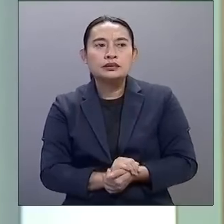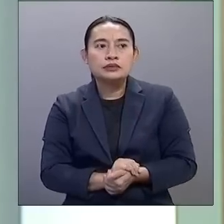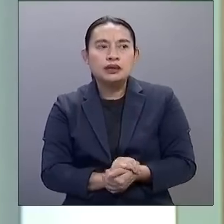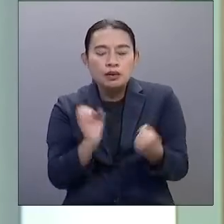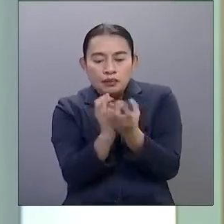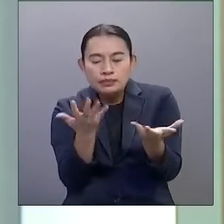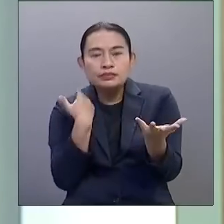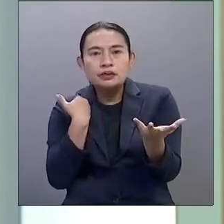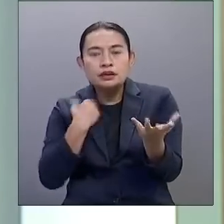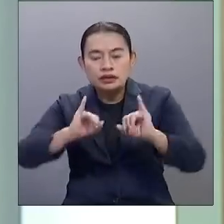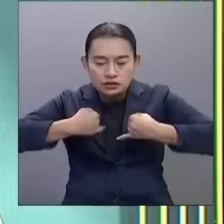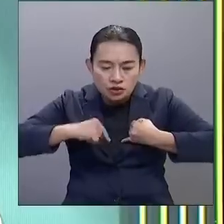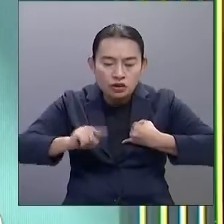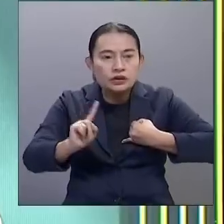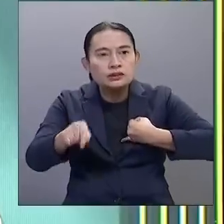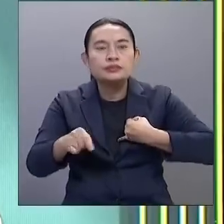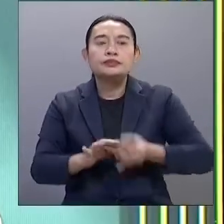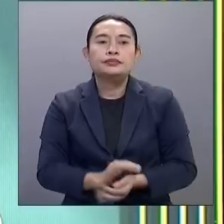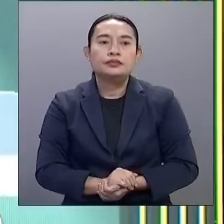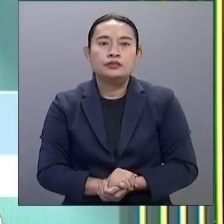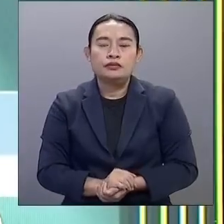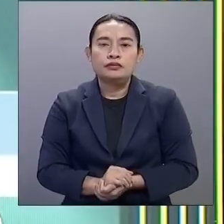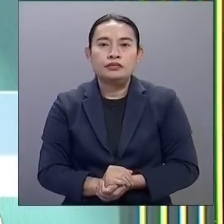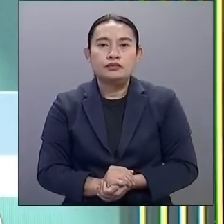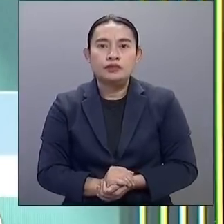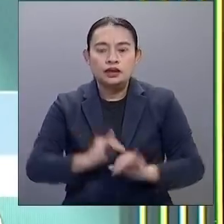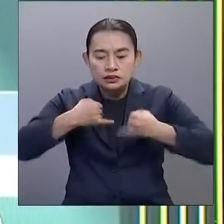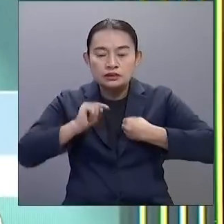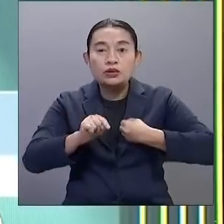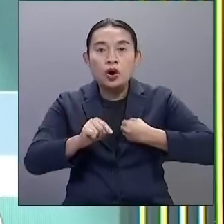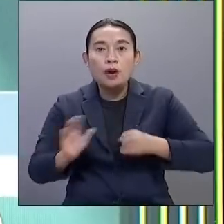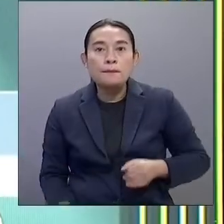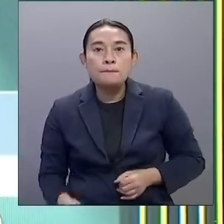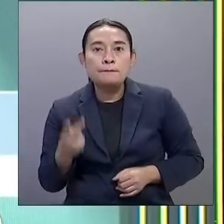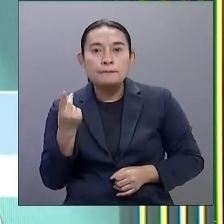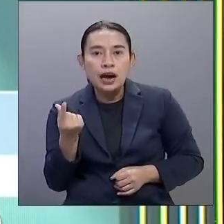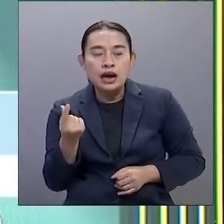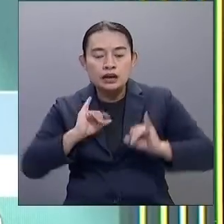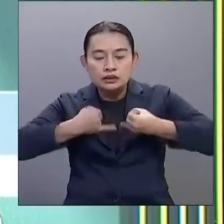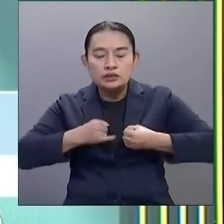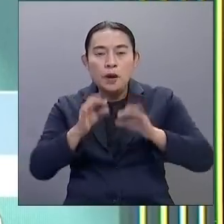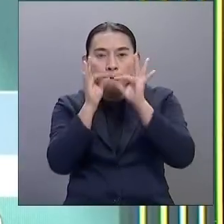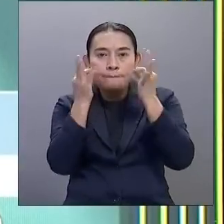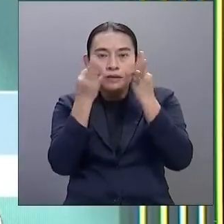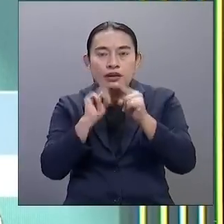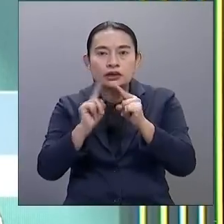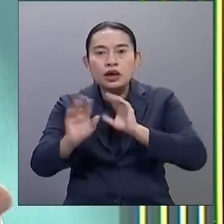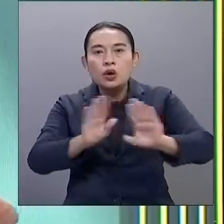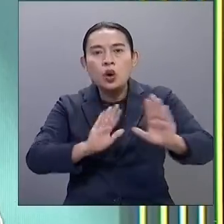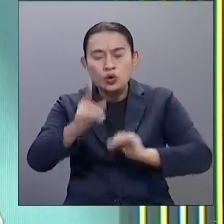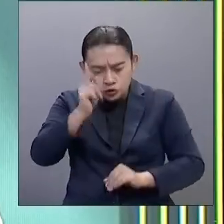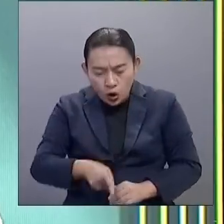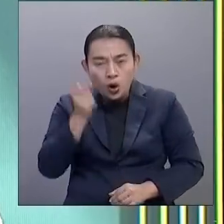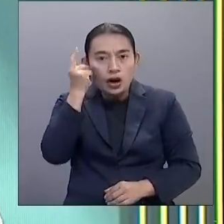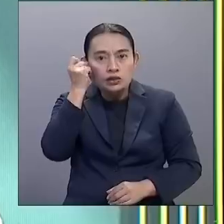และคนที่เป็นเจ้าของสัตว์เลี้ยงครับพี่เจม ครับในส่วนของคนที่เป็นเจ้าของสุนัขหรือแมวก็ตามเนี่ยนะครับต้องเข้าใจ